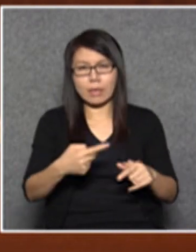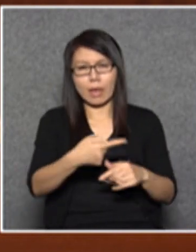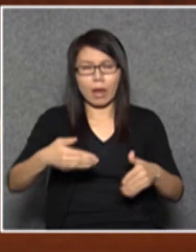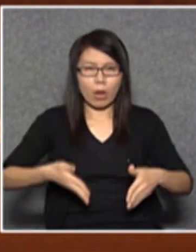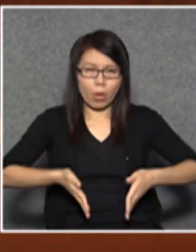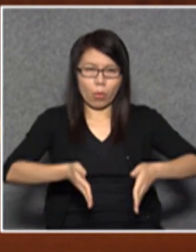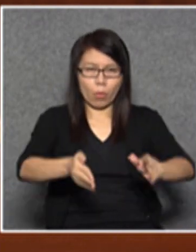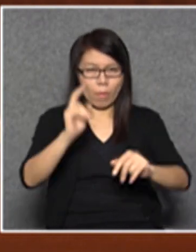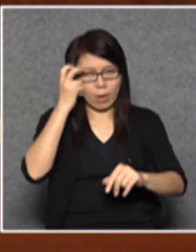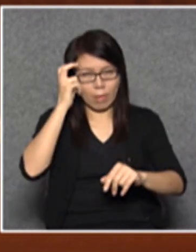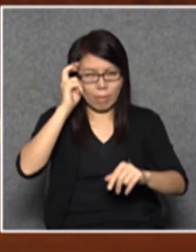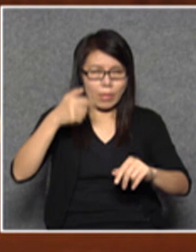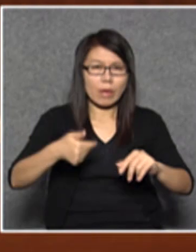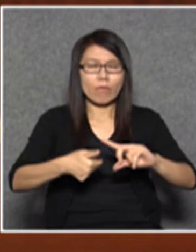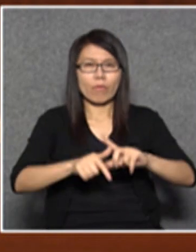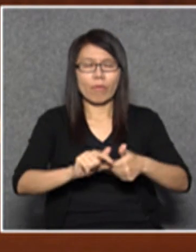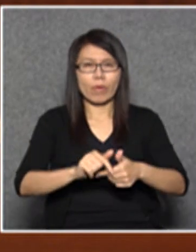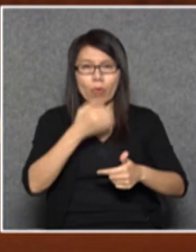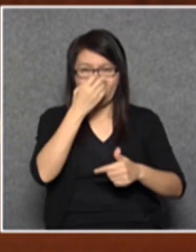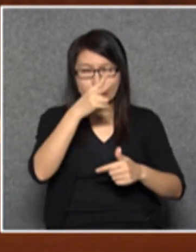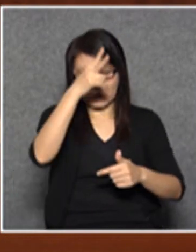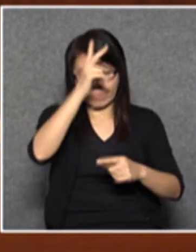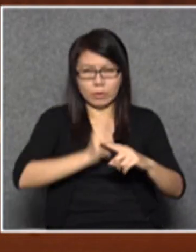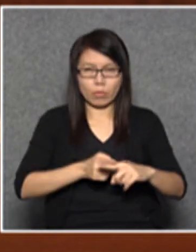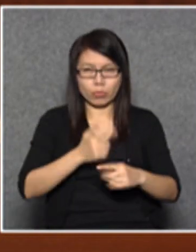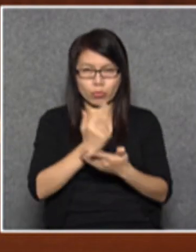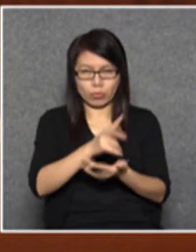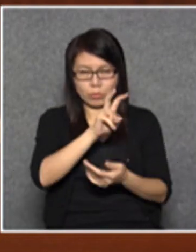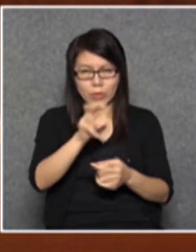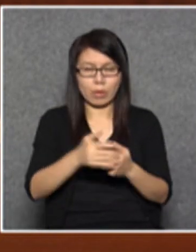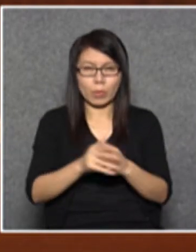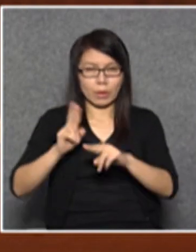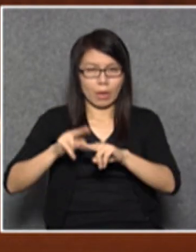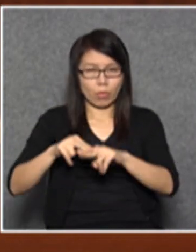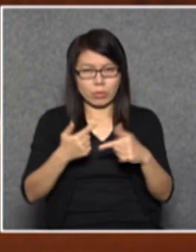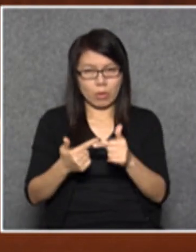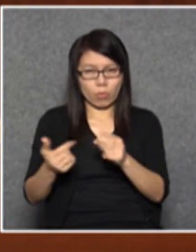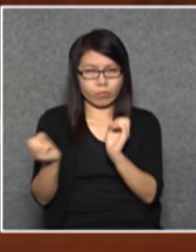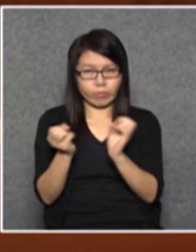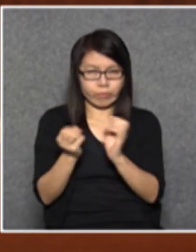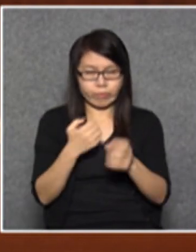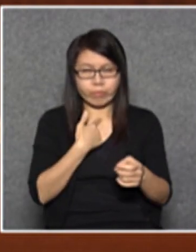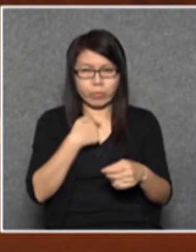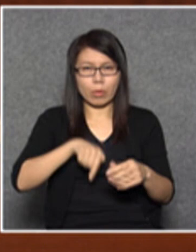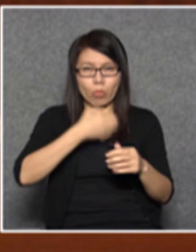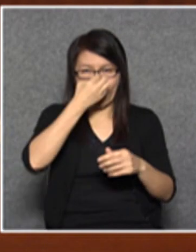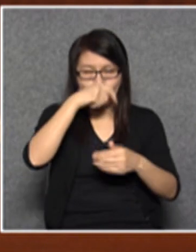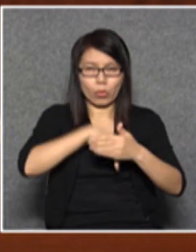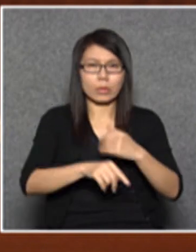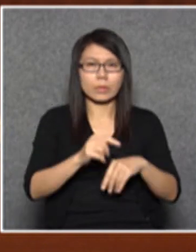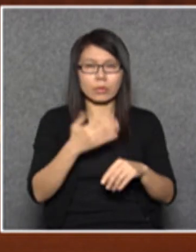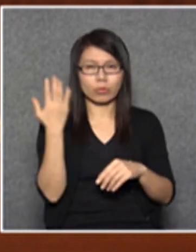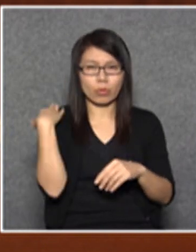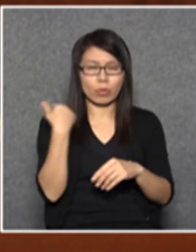略構思咧，特區政府非常重視，同中央不斷溝通。而我哋喺香港內部咧，上個星期